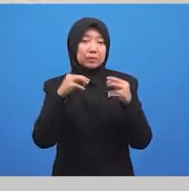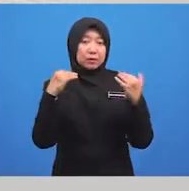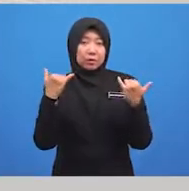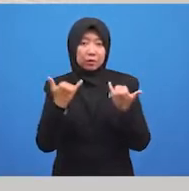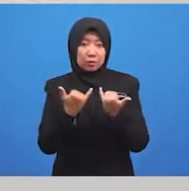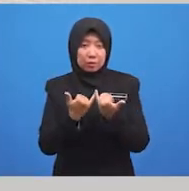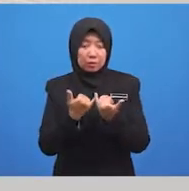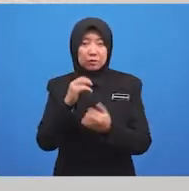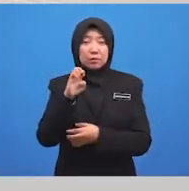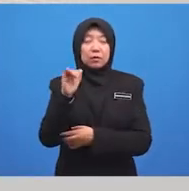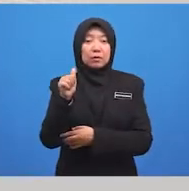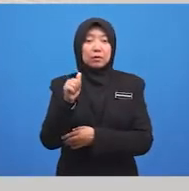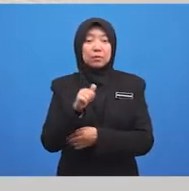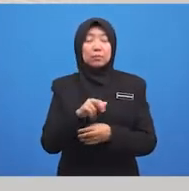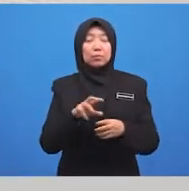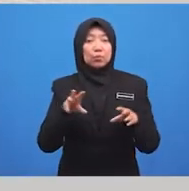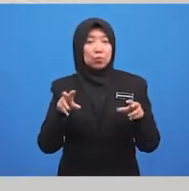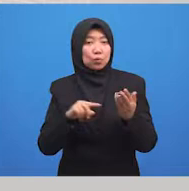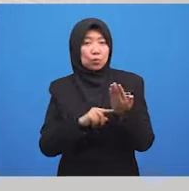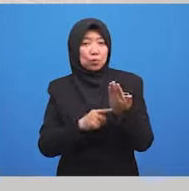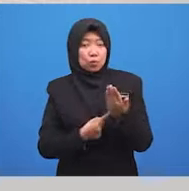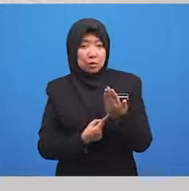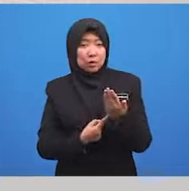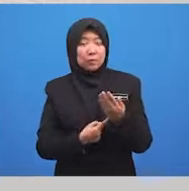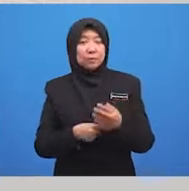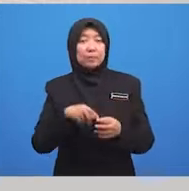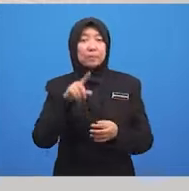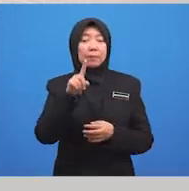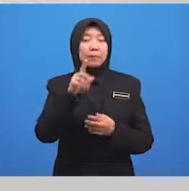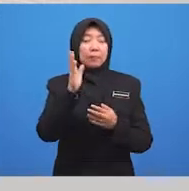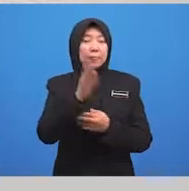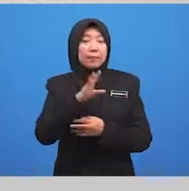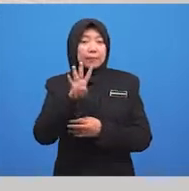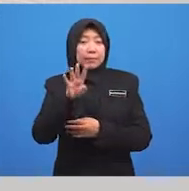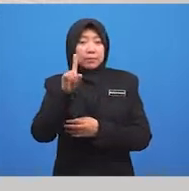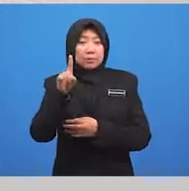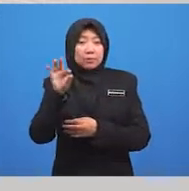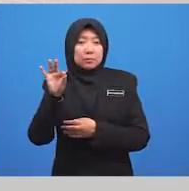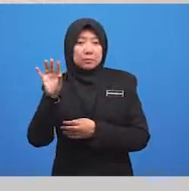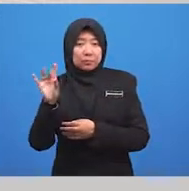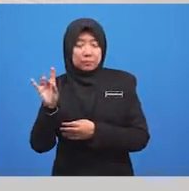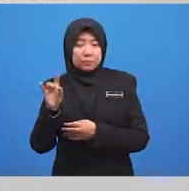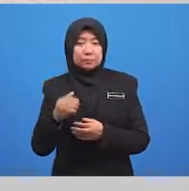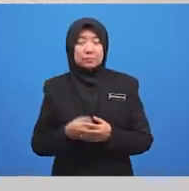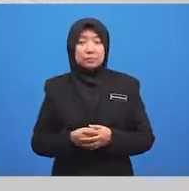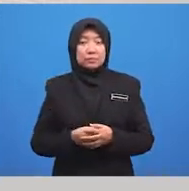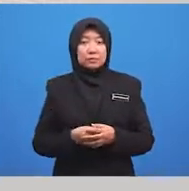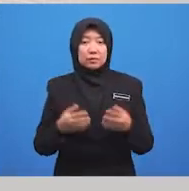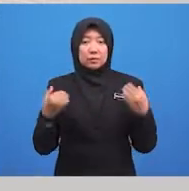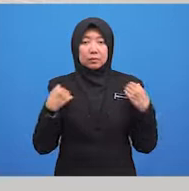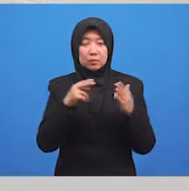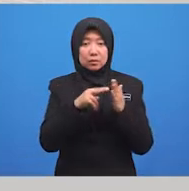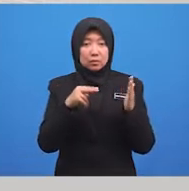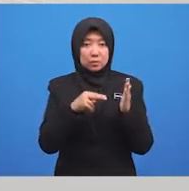mula dikuatkuasakan di Malaysia pada 1 April 1998 Terdapat perundangan dalam